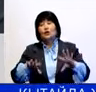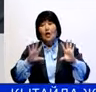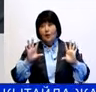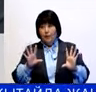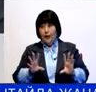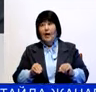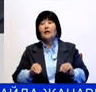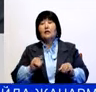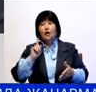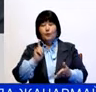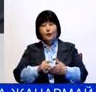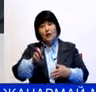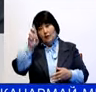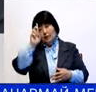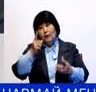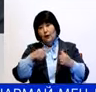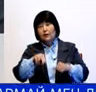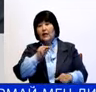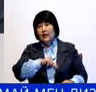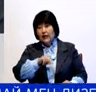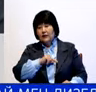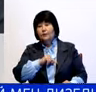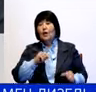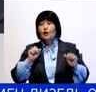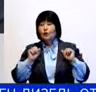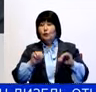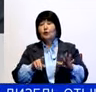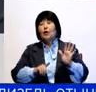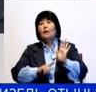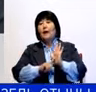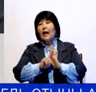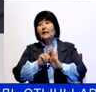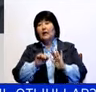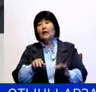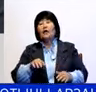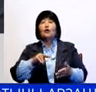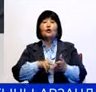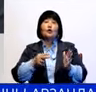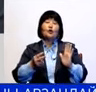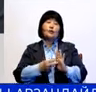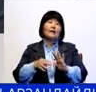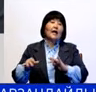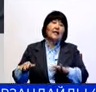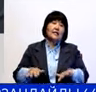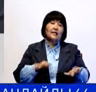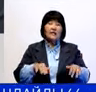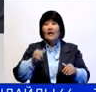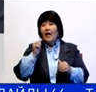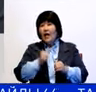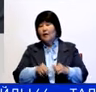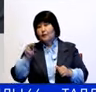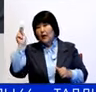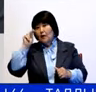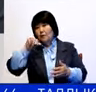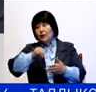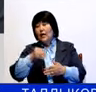барлық мүдделі мемлекеттік органдардың қызметін жұмылдыруға бағытталған. Жоспарланған іс-шаралар әрбір білім